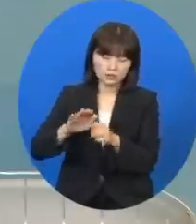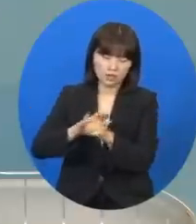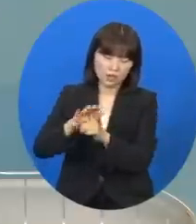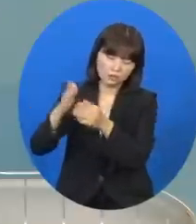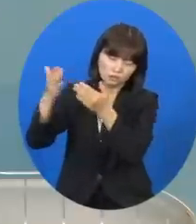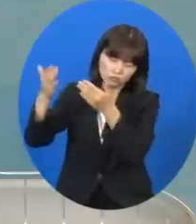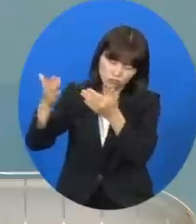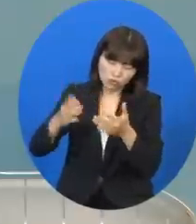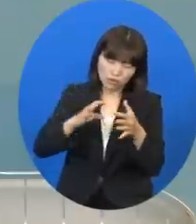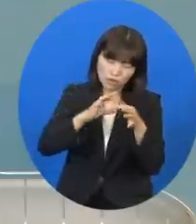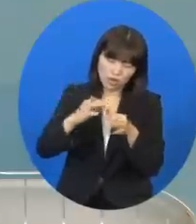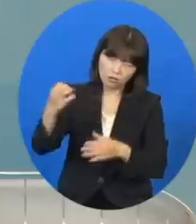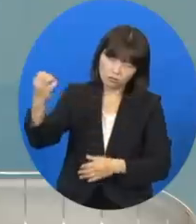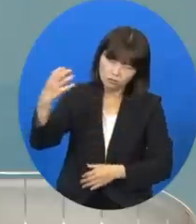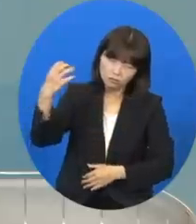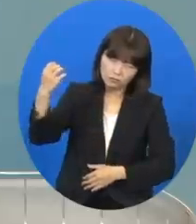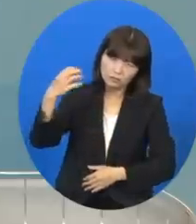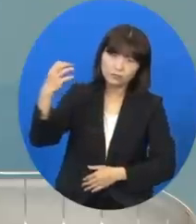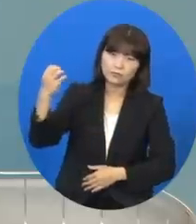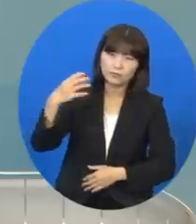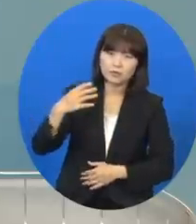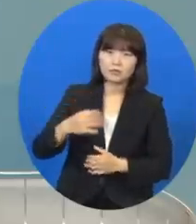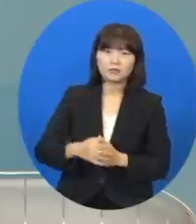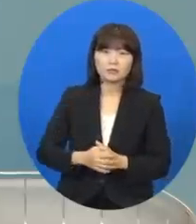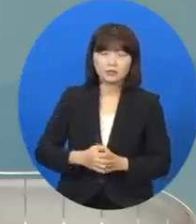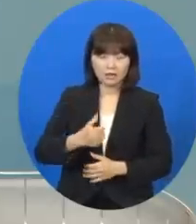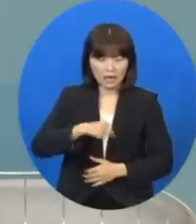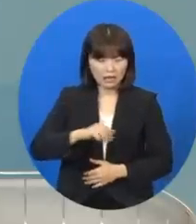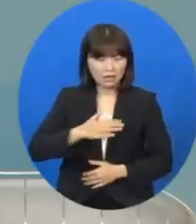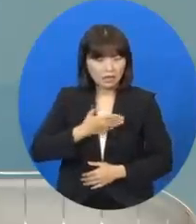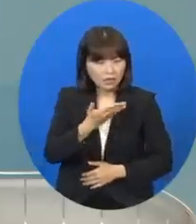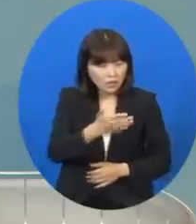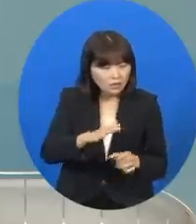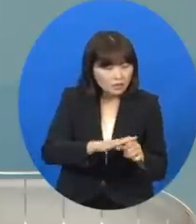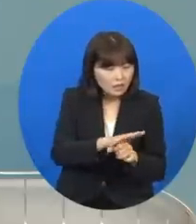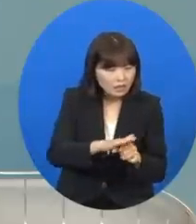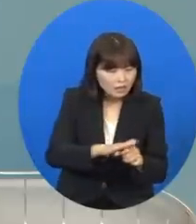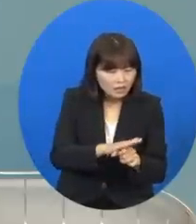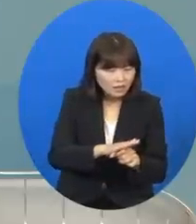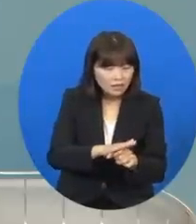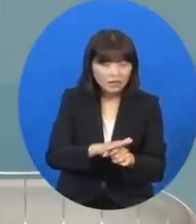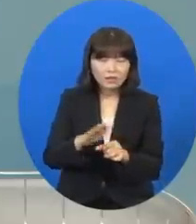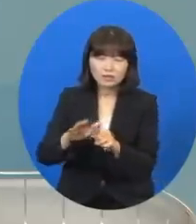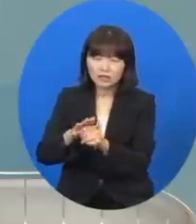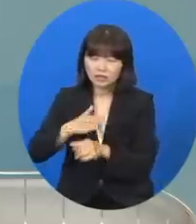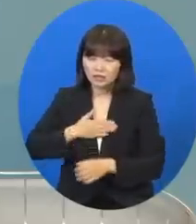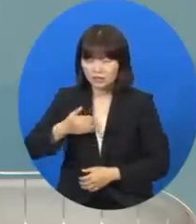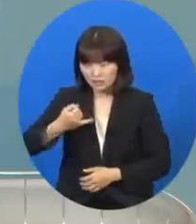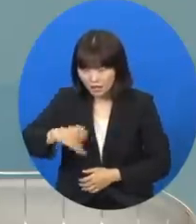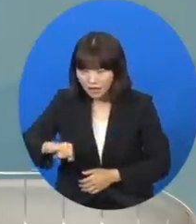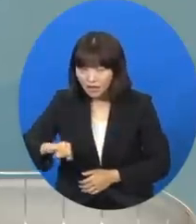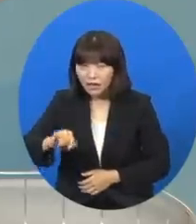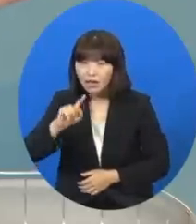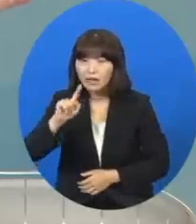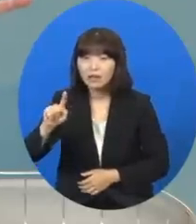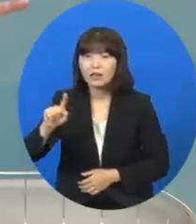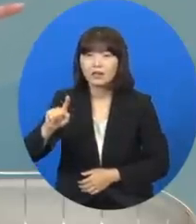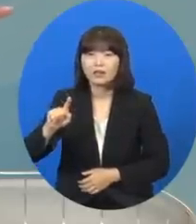사랑하신다고 계속 말씀하고 계세요. 아들아, 내가 너를 사랑한다. 사랑한다, 내 딸아.